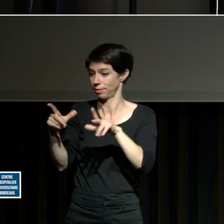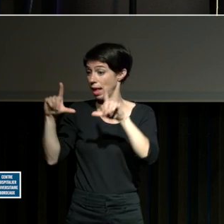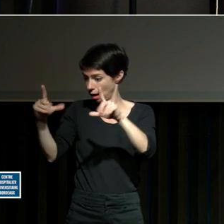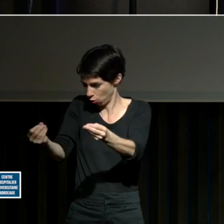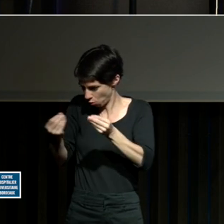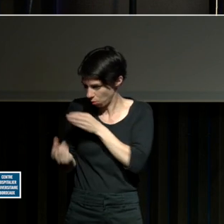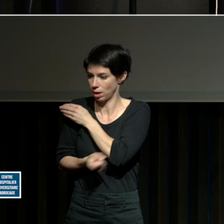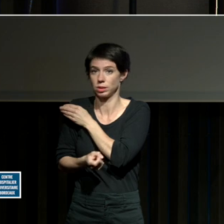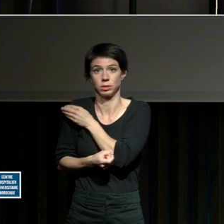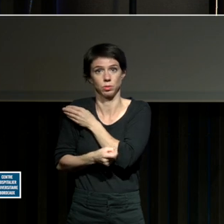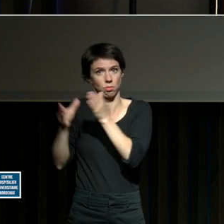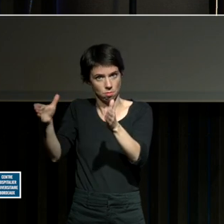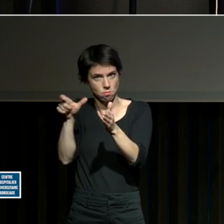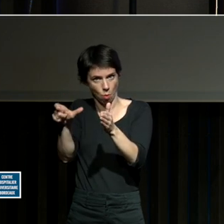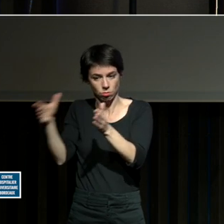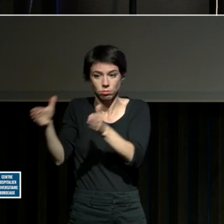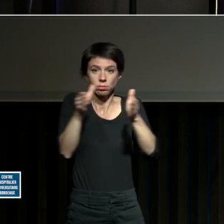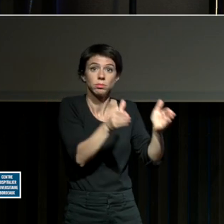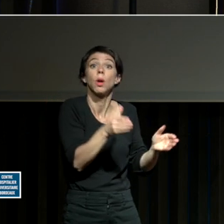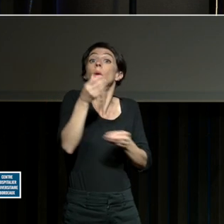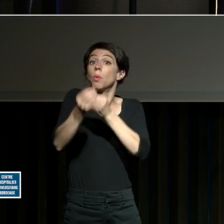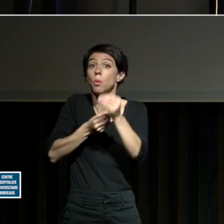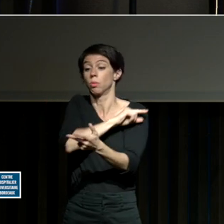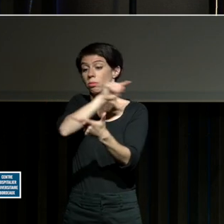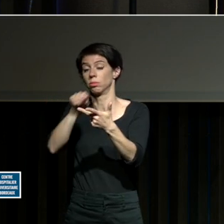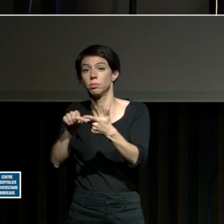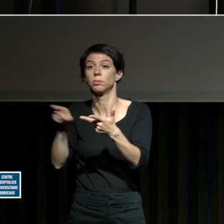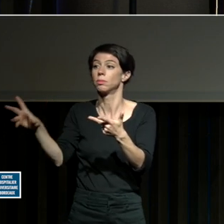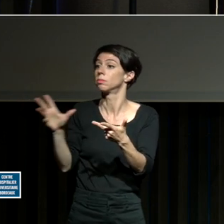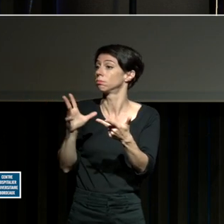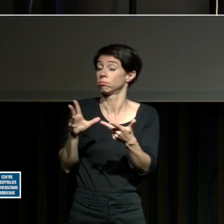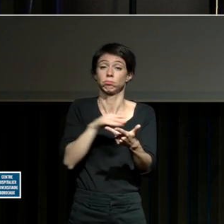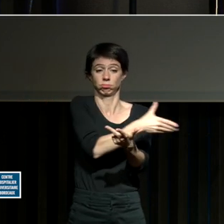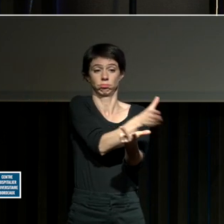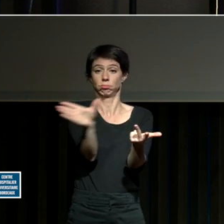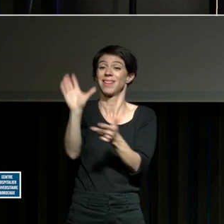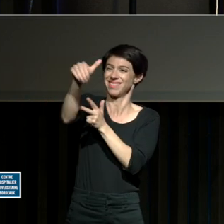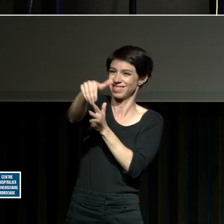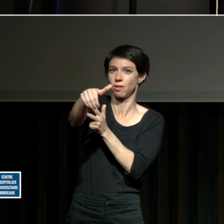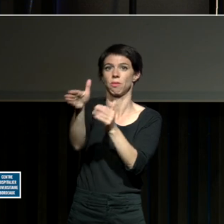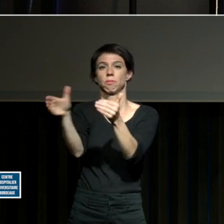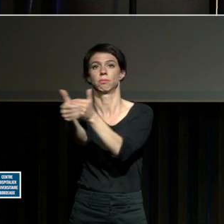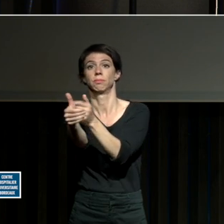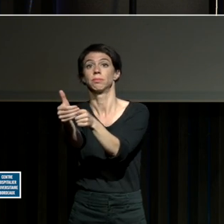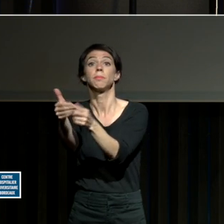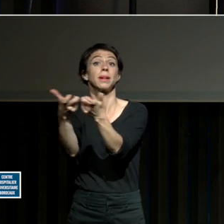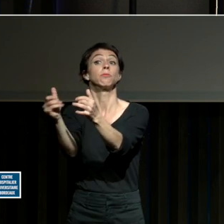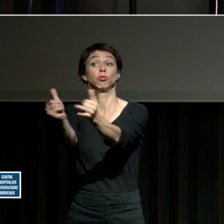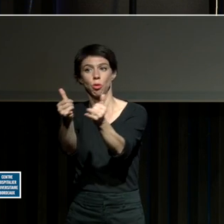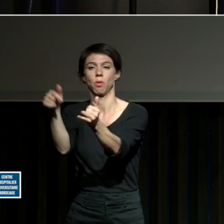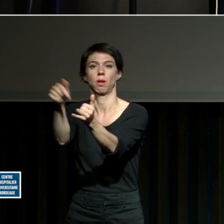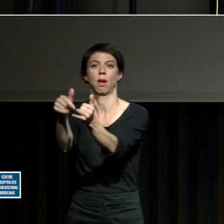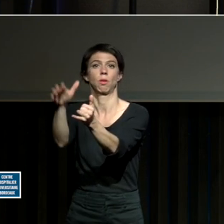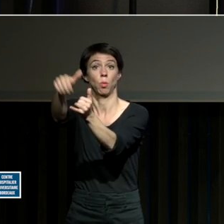plus spécifiquement au contenu finalement de ces outils, comme par exemple l'addiction aux jeux. Ce qu'on peut